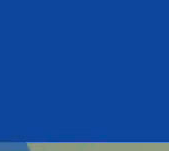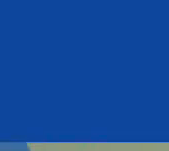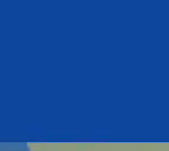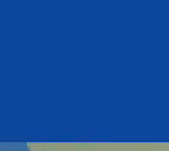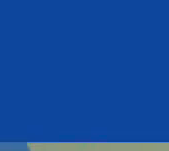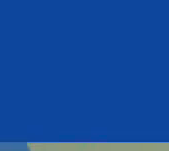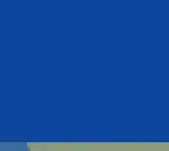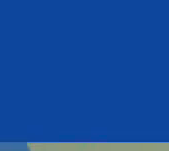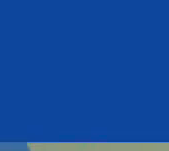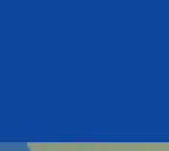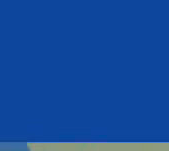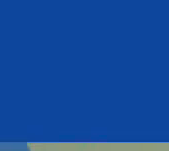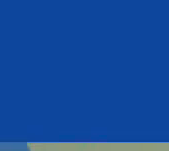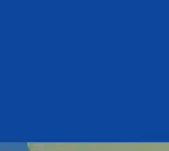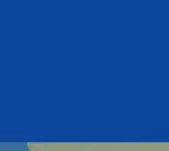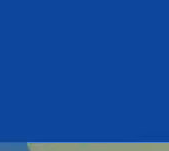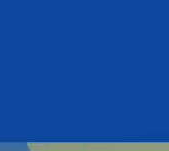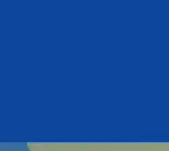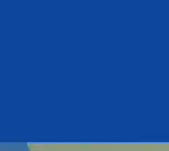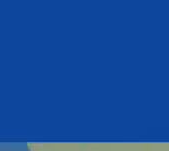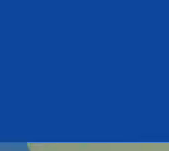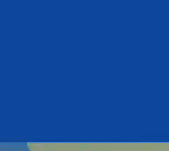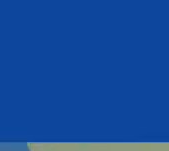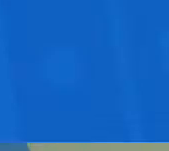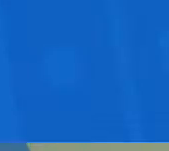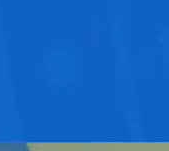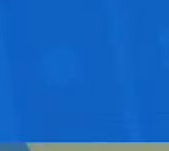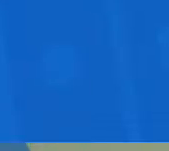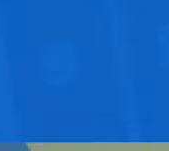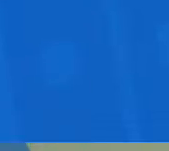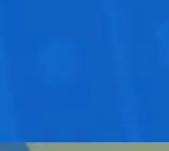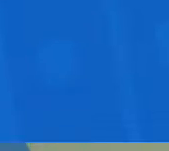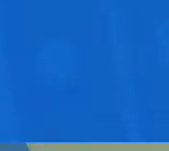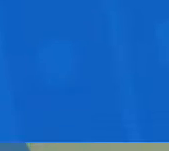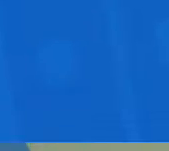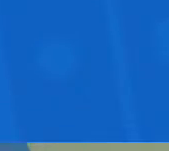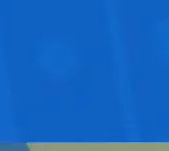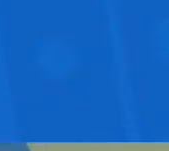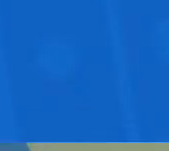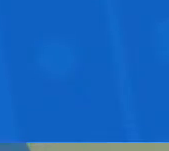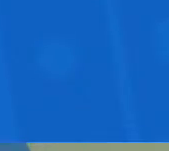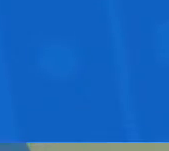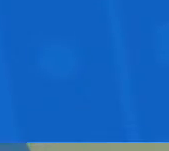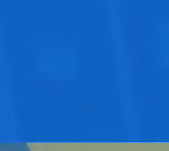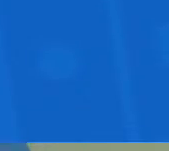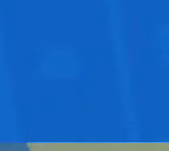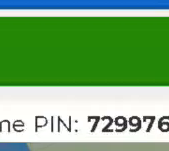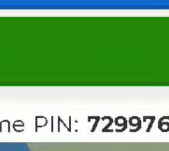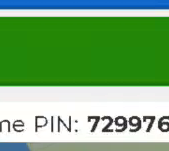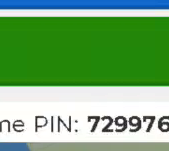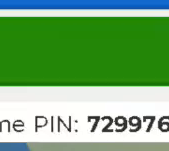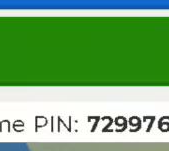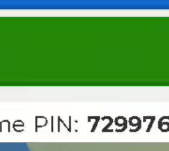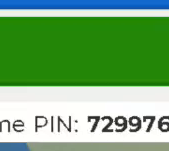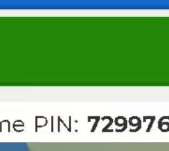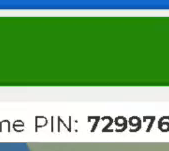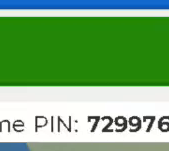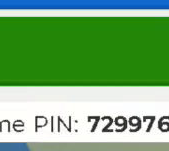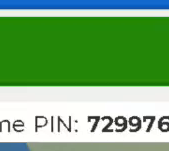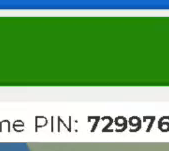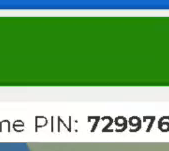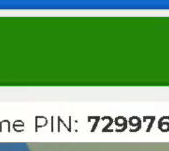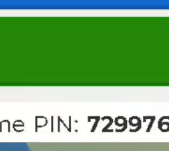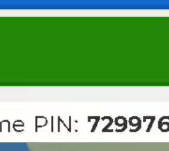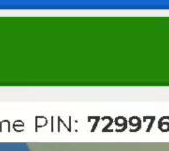kah hutnya siap-siap jempolnya Indonesia akan menjadi presiden sige 20